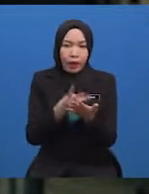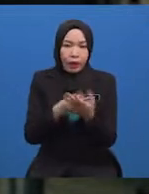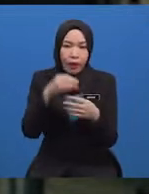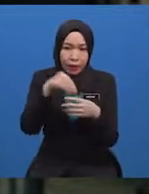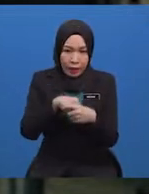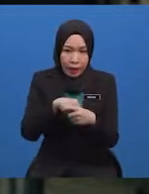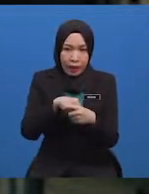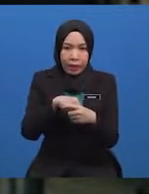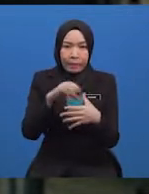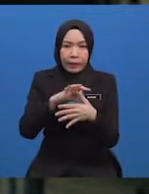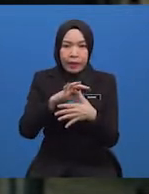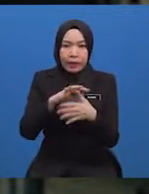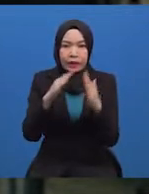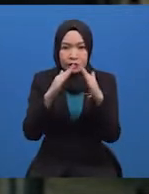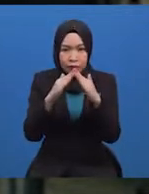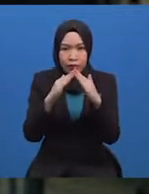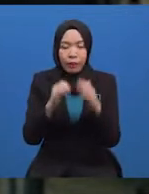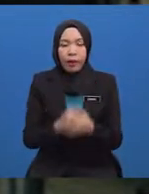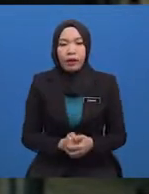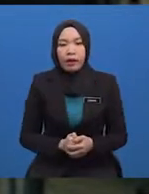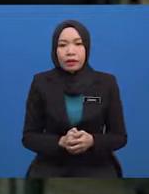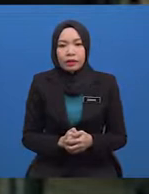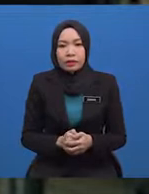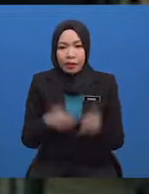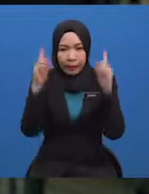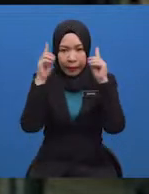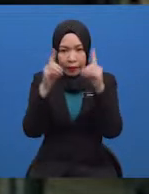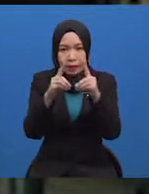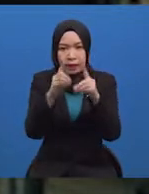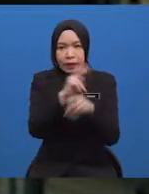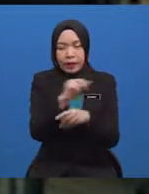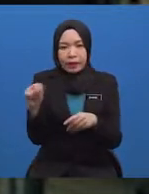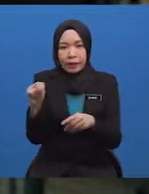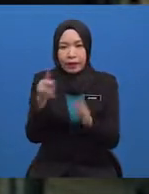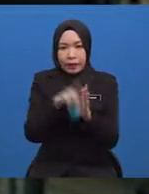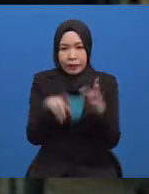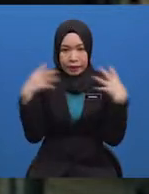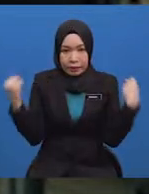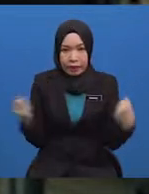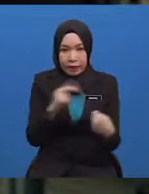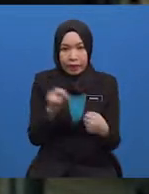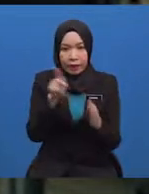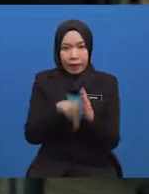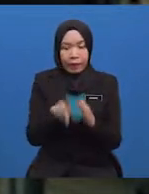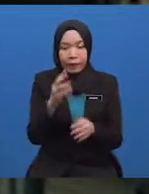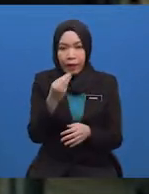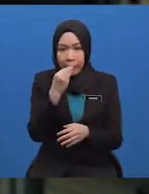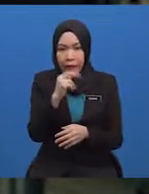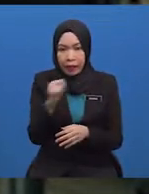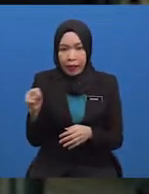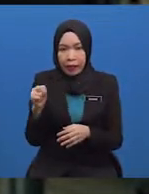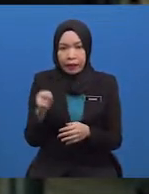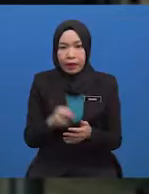taraf pendidikan, kesihatan, pemakanan, pemilikan harta, corak membeli belah